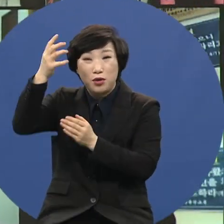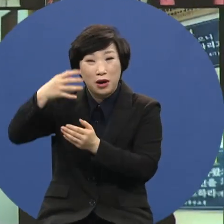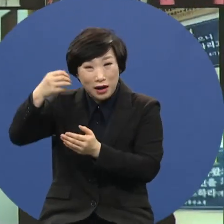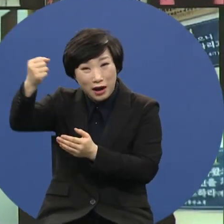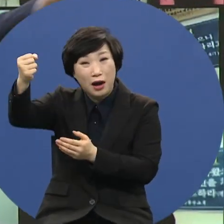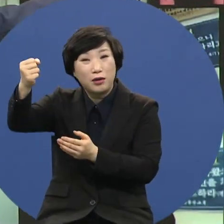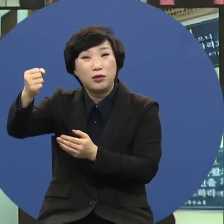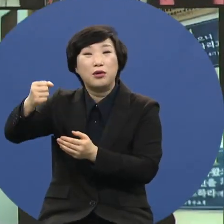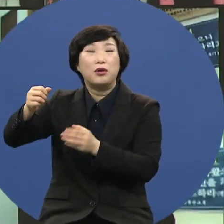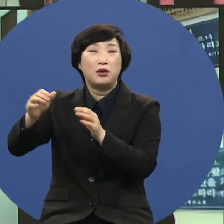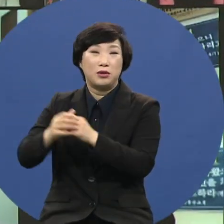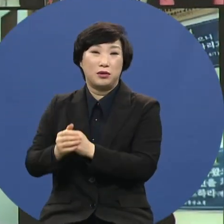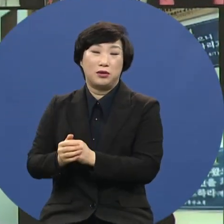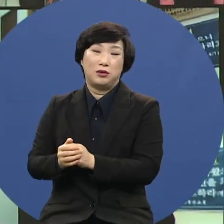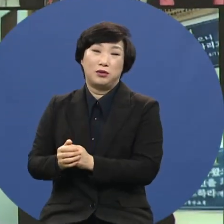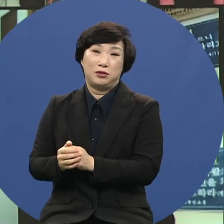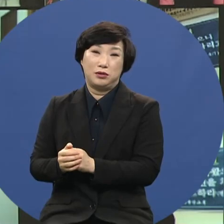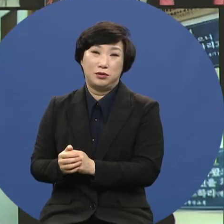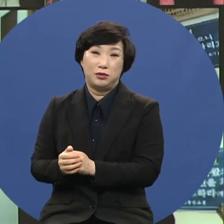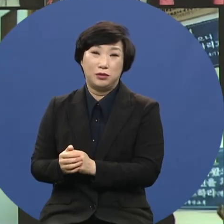받고 싶은 대로 받으실 분,